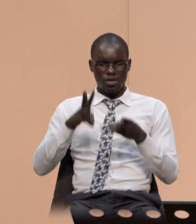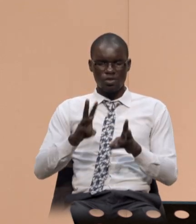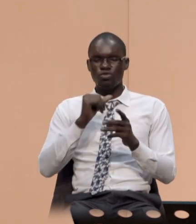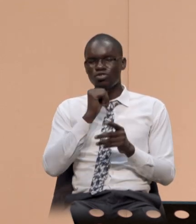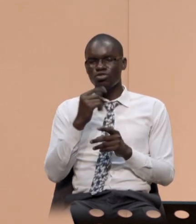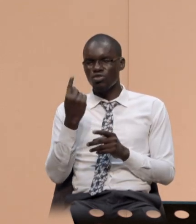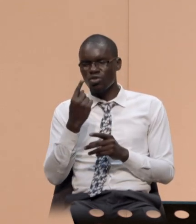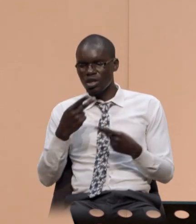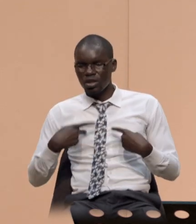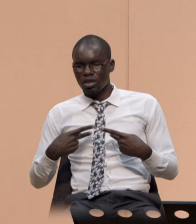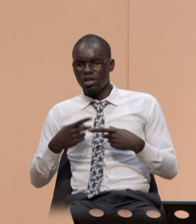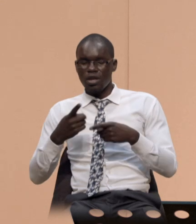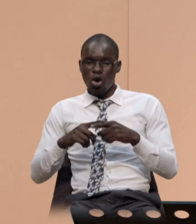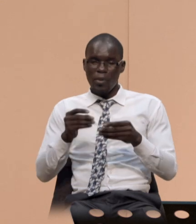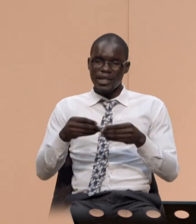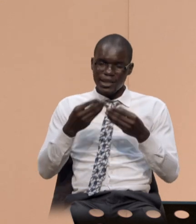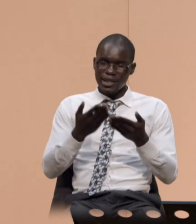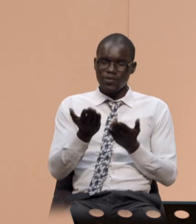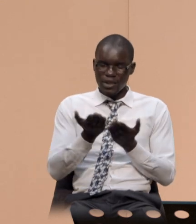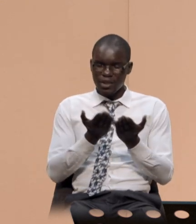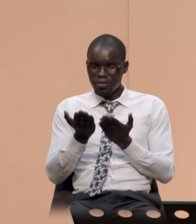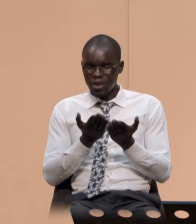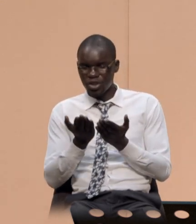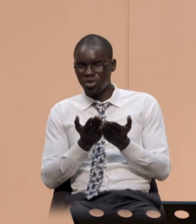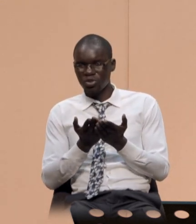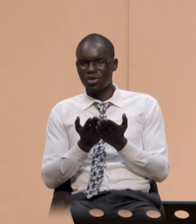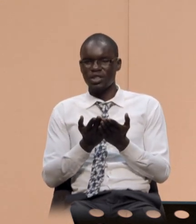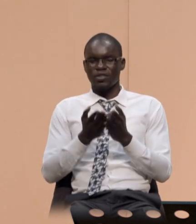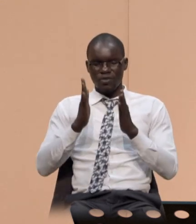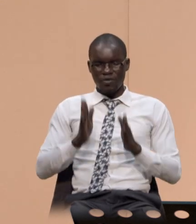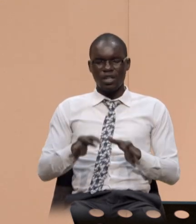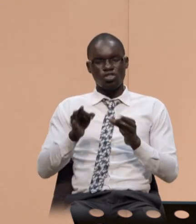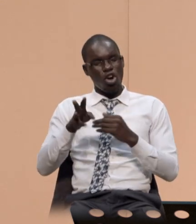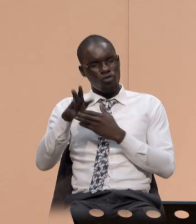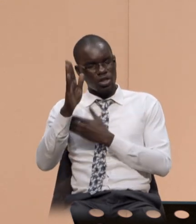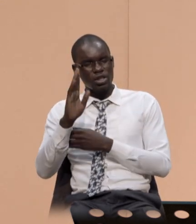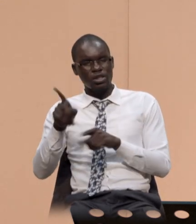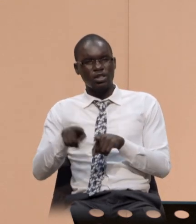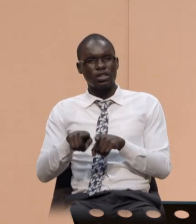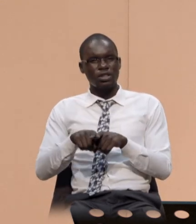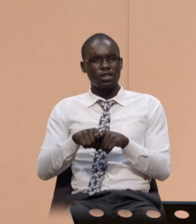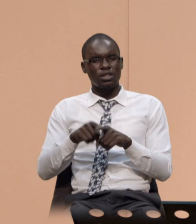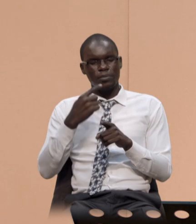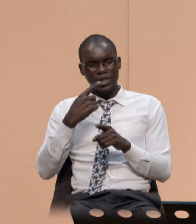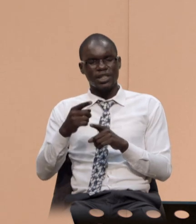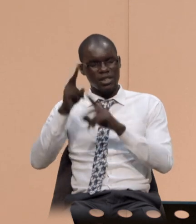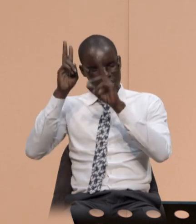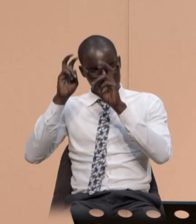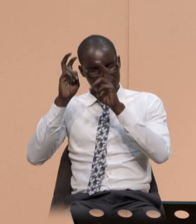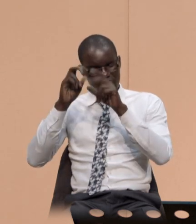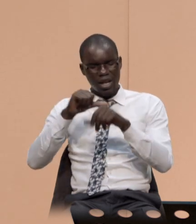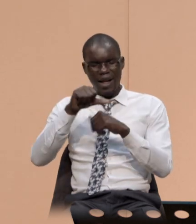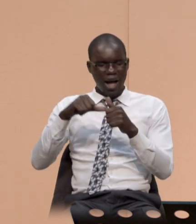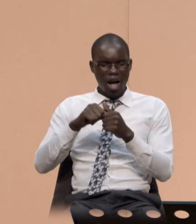tu, anamtaja kama mtumishi wake. Na katika hali hiyo anamuelezea shetani